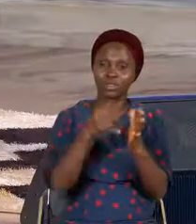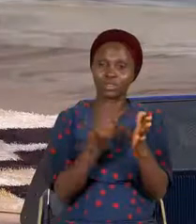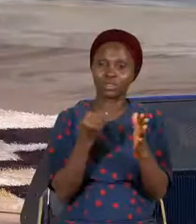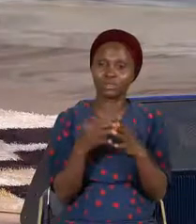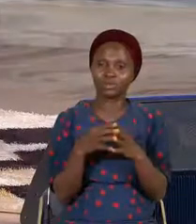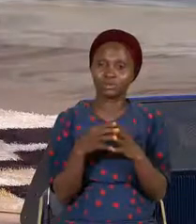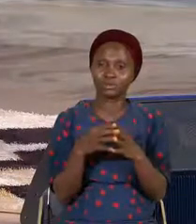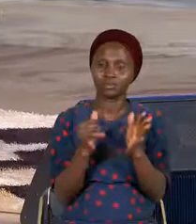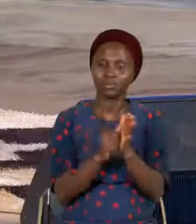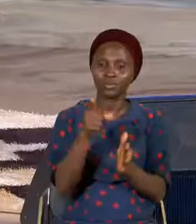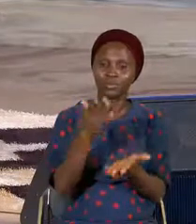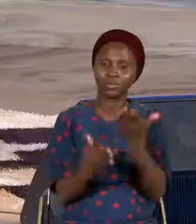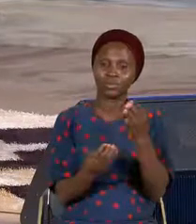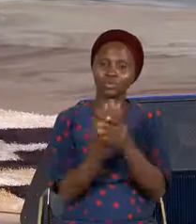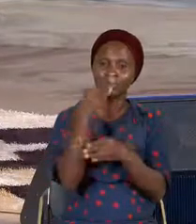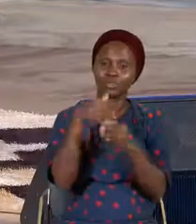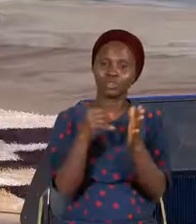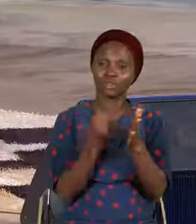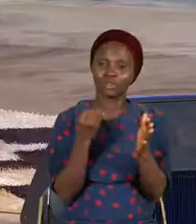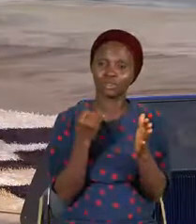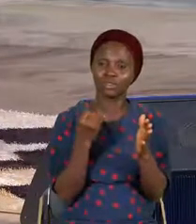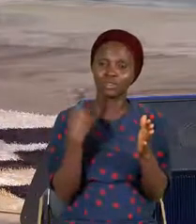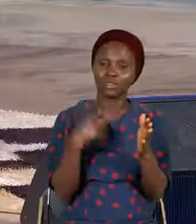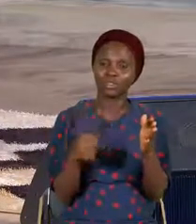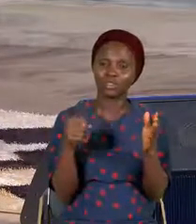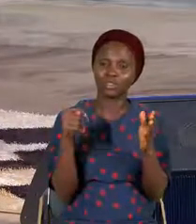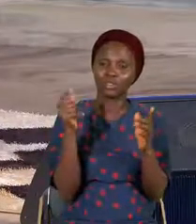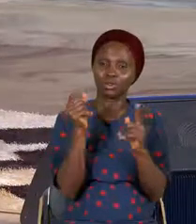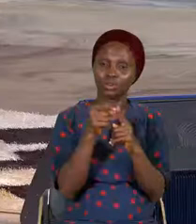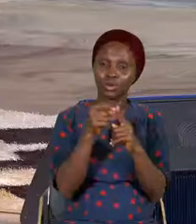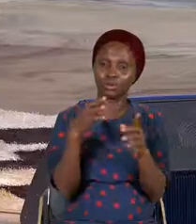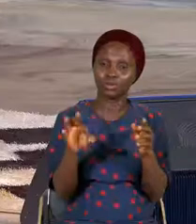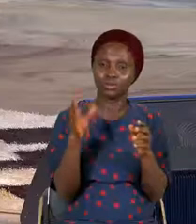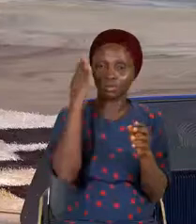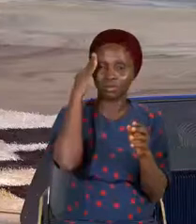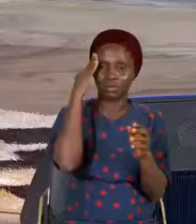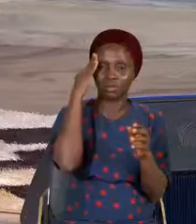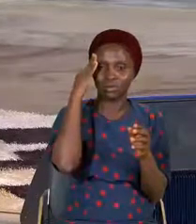le lait spirituel, et puis afin que par lui vous croissiez pour le salut.